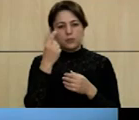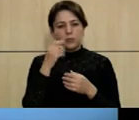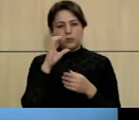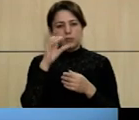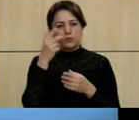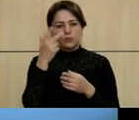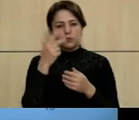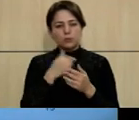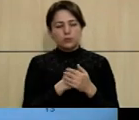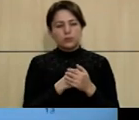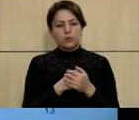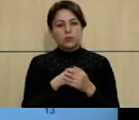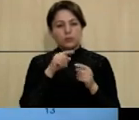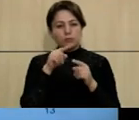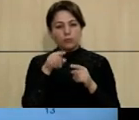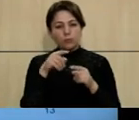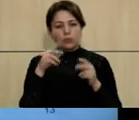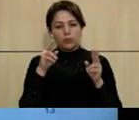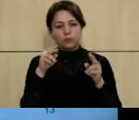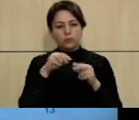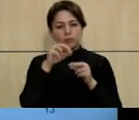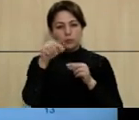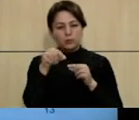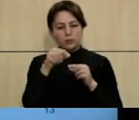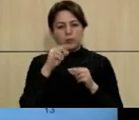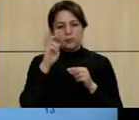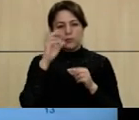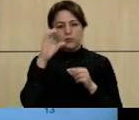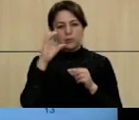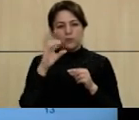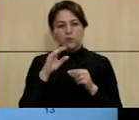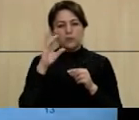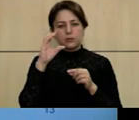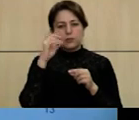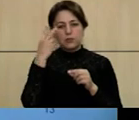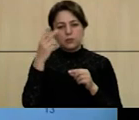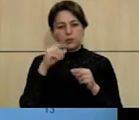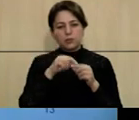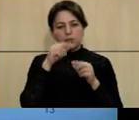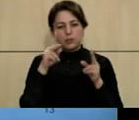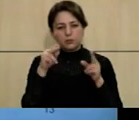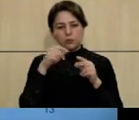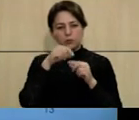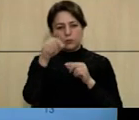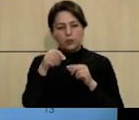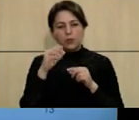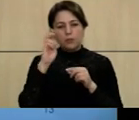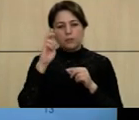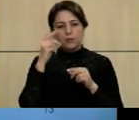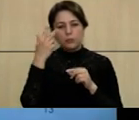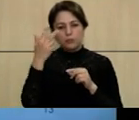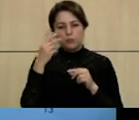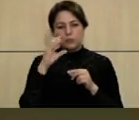C3 mana bu kesmani uzunligini, B2 C2 kesmani uzunligini va B3 C1